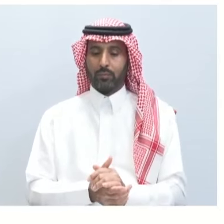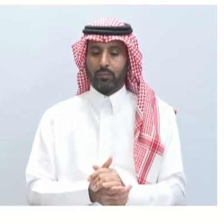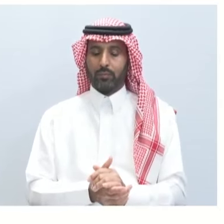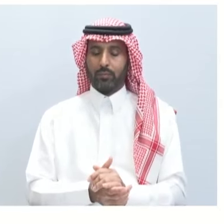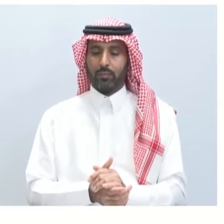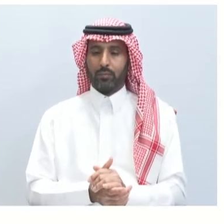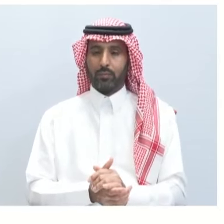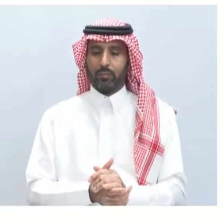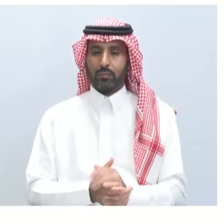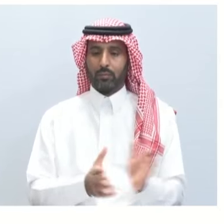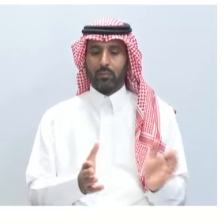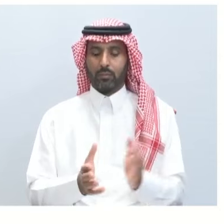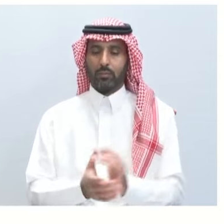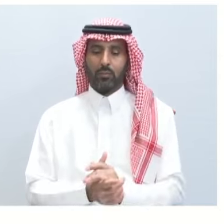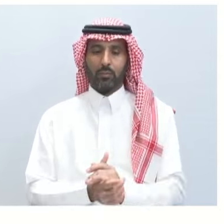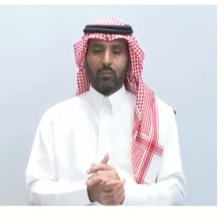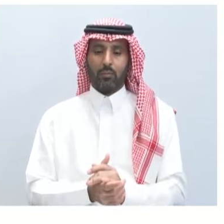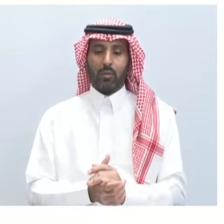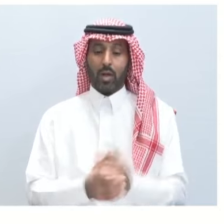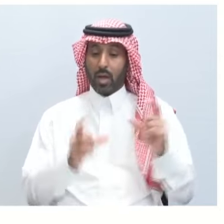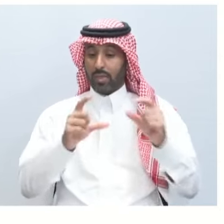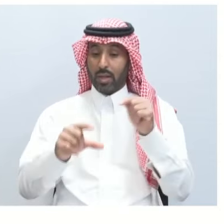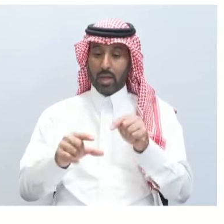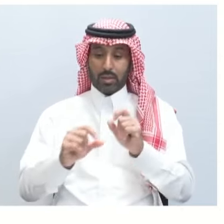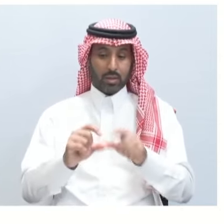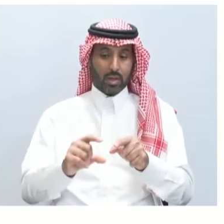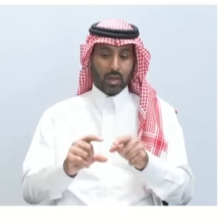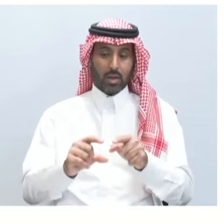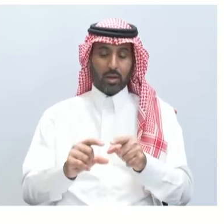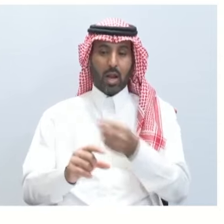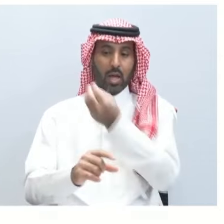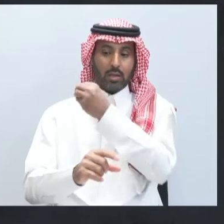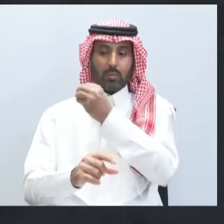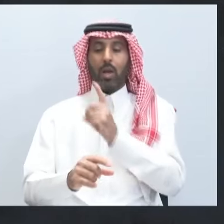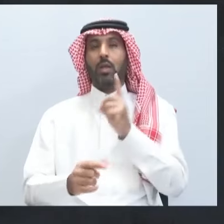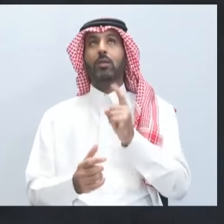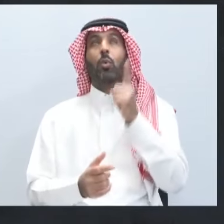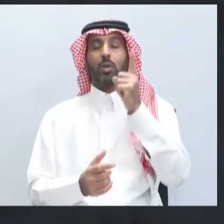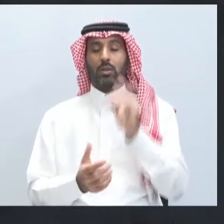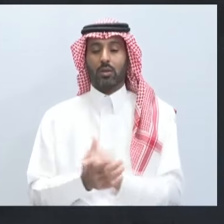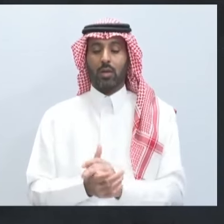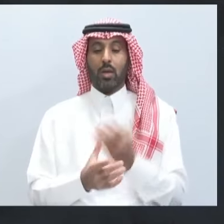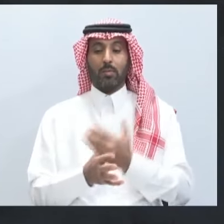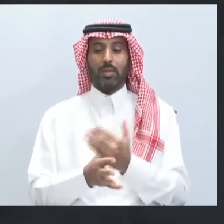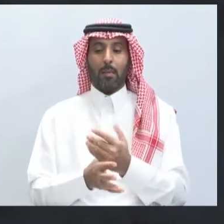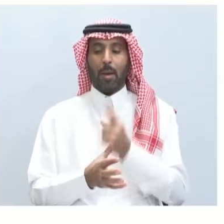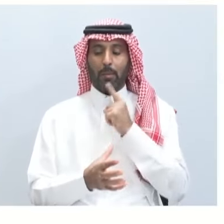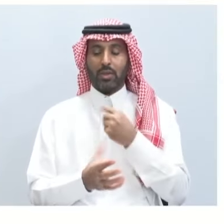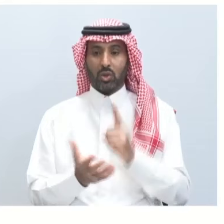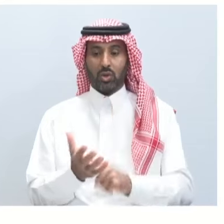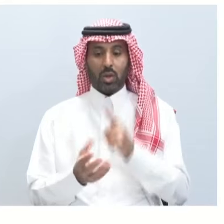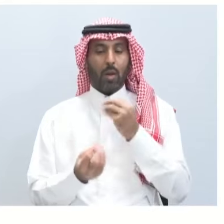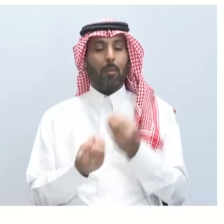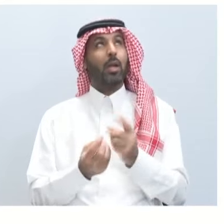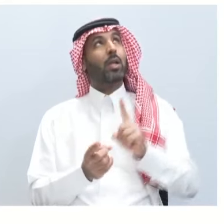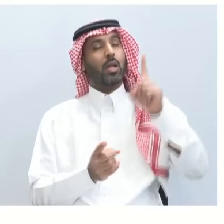يربوا عند الله فلهذا نقول هذه الايه دلت على ان الثواب من الله تعالى مرتب على الاخلاص